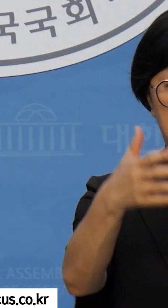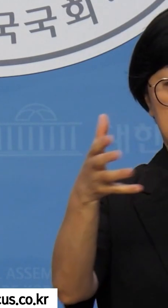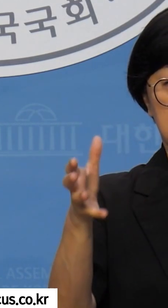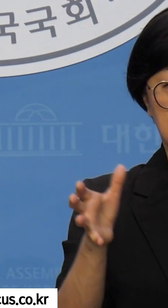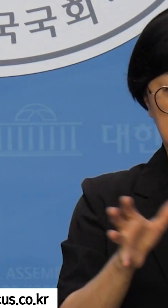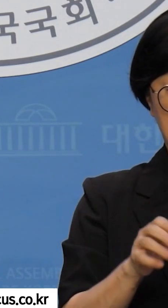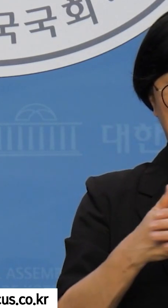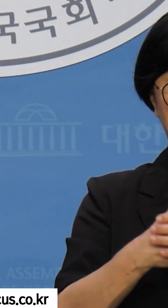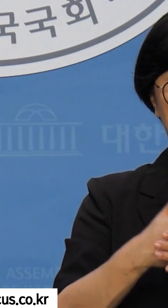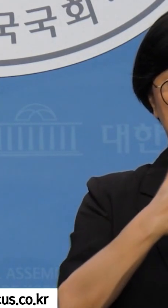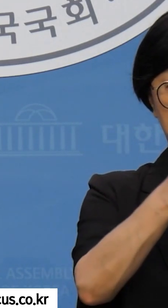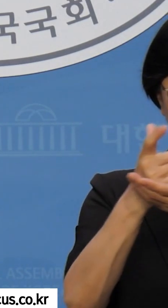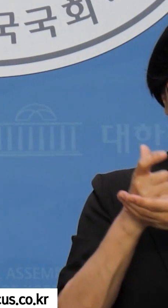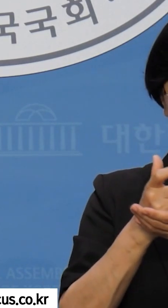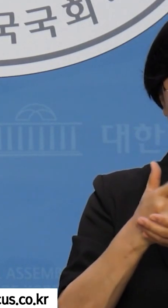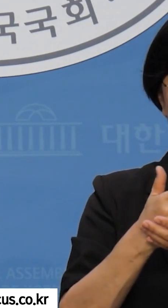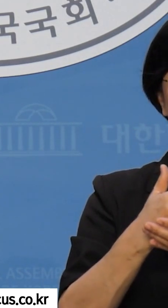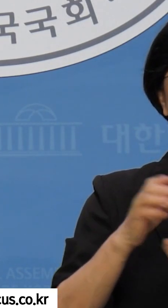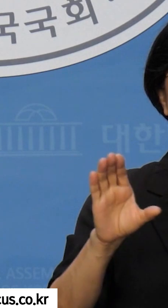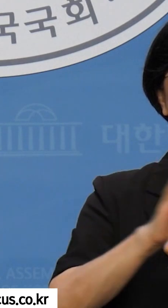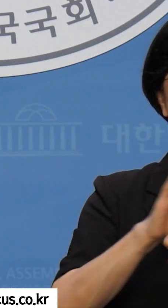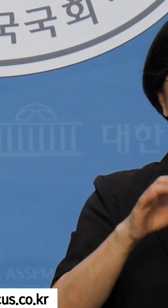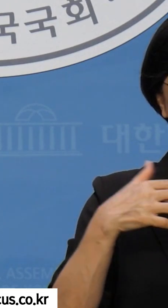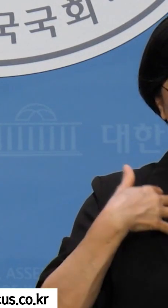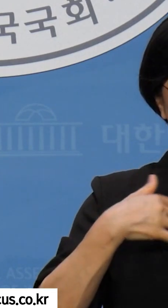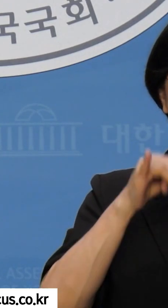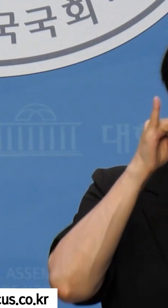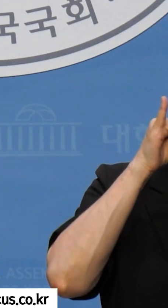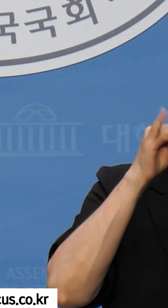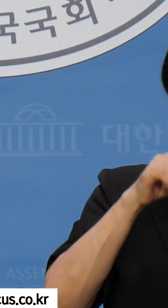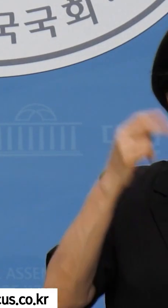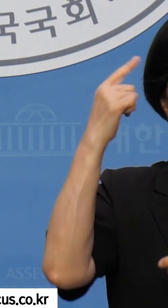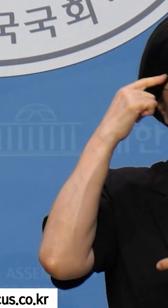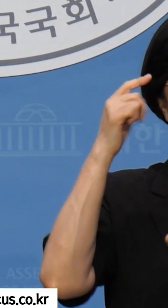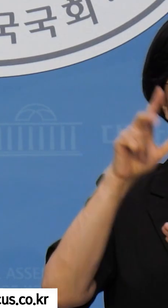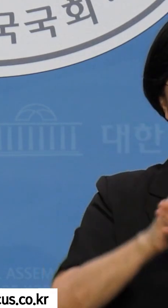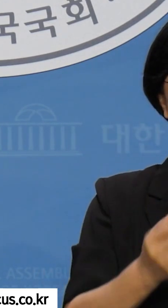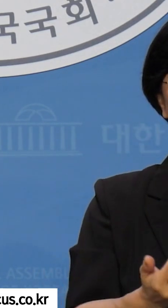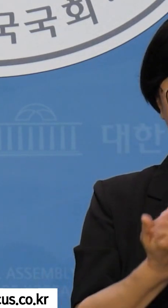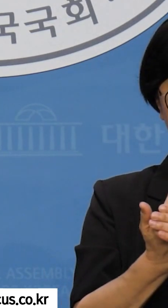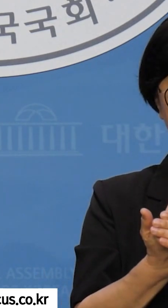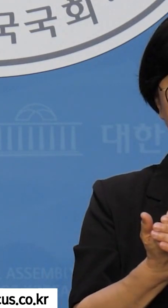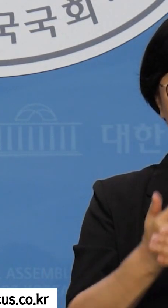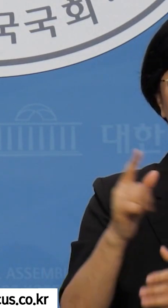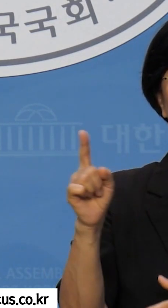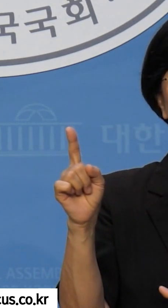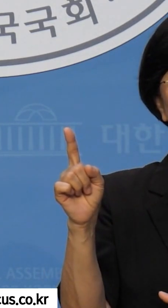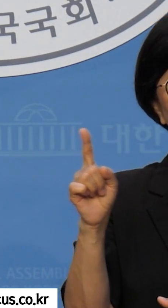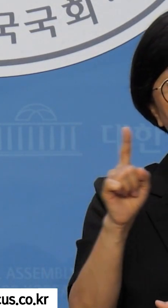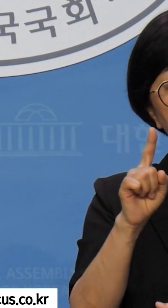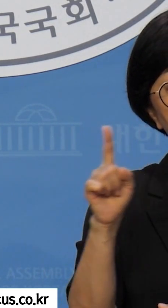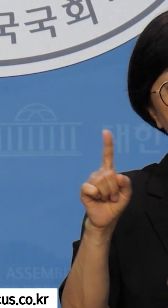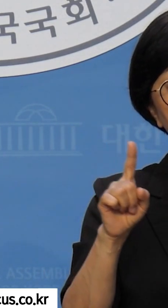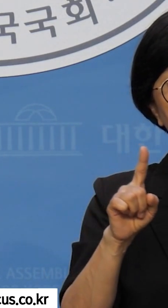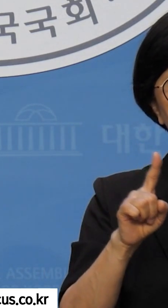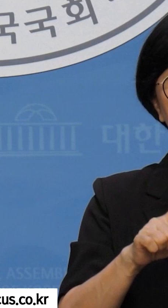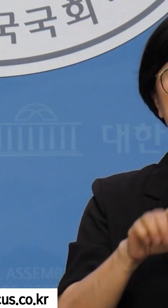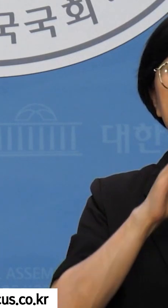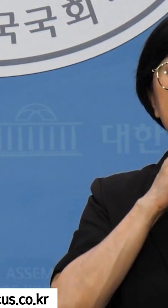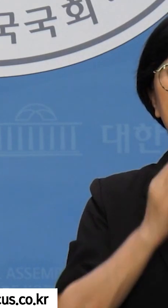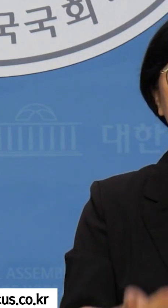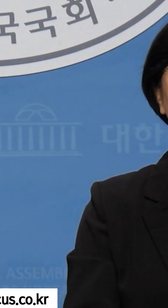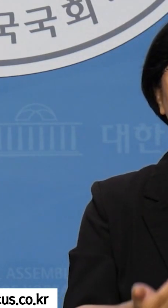총기 난사가 컴퓨터 게임 중독에 의한 정신 착란 때문이라니 어느 도단의 경강부회의